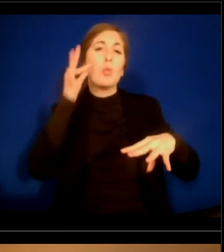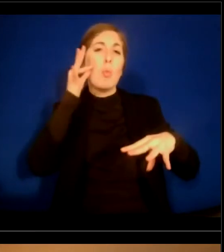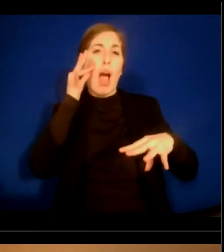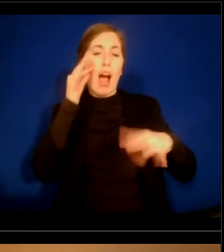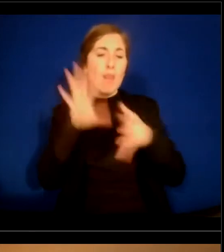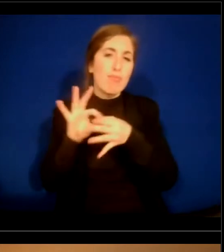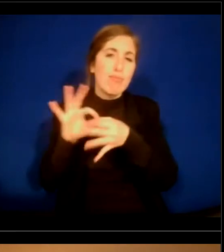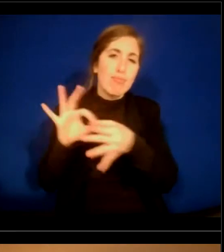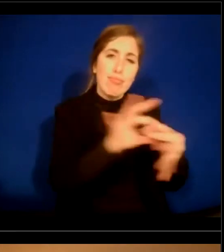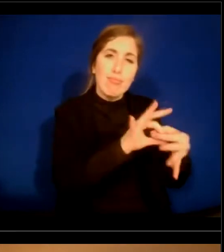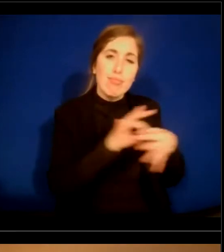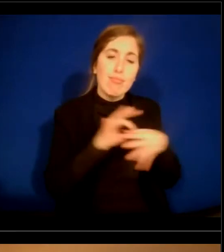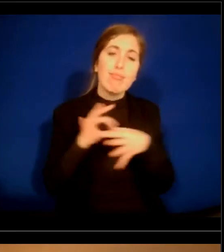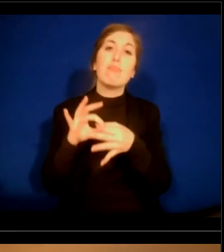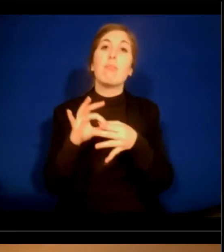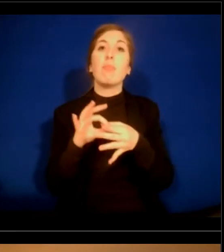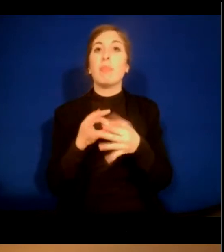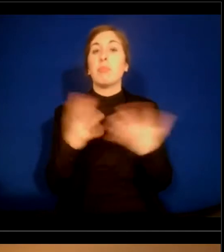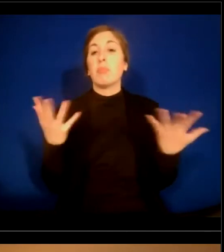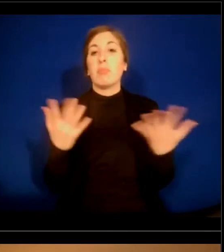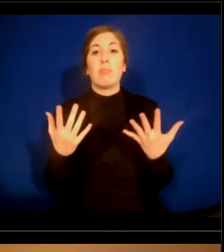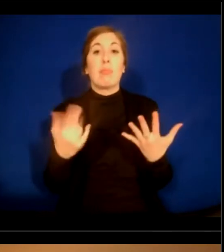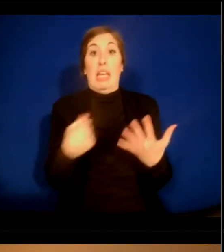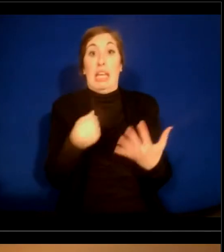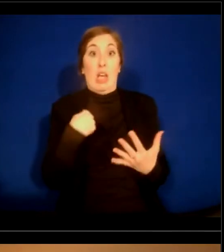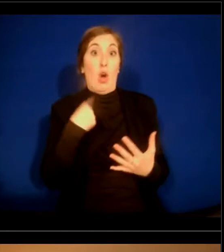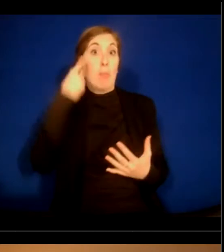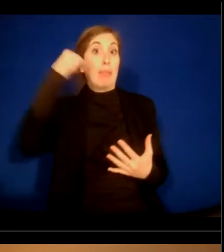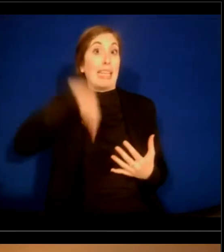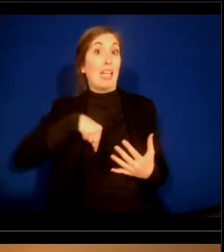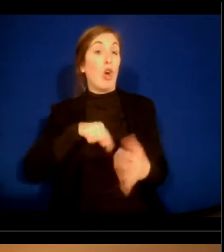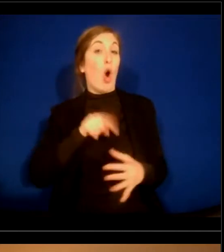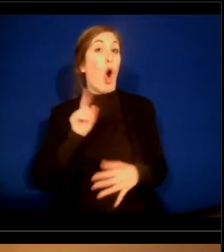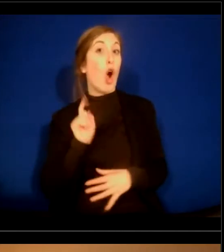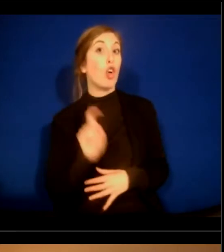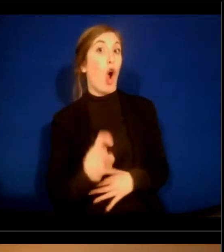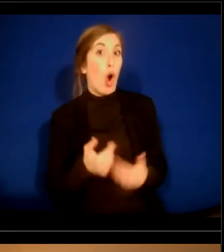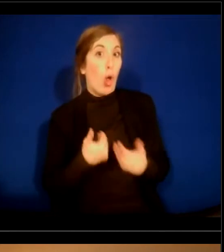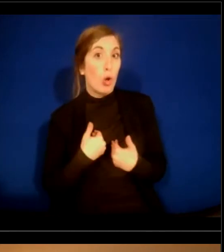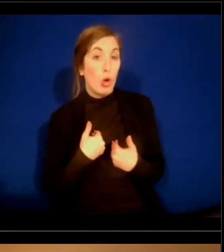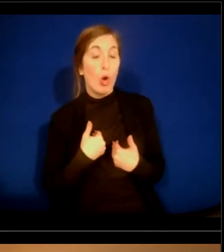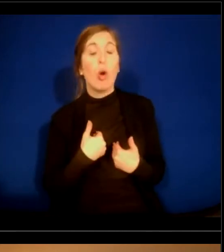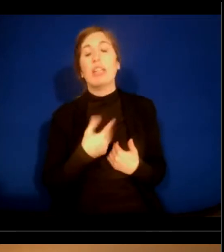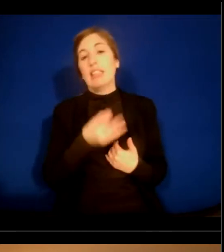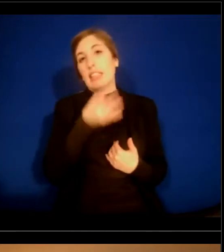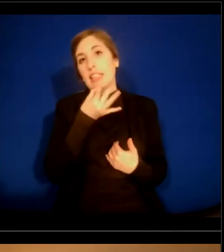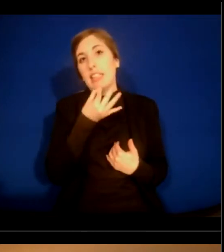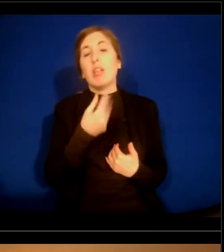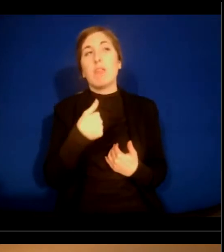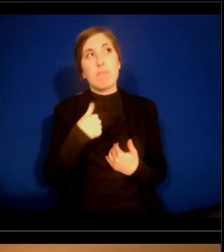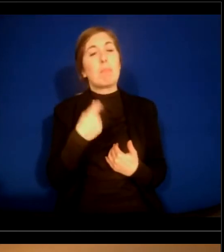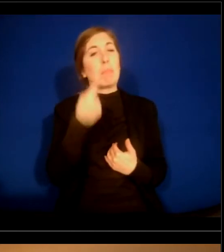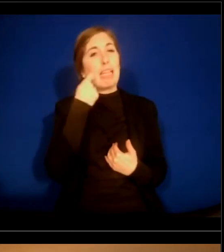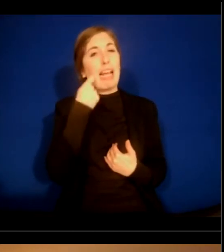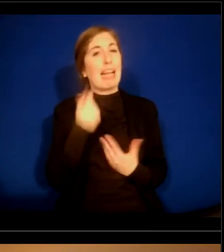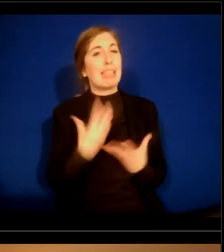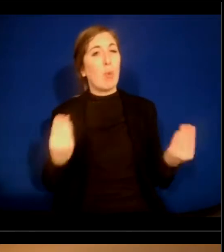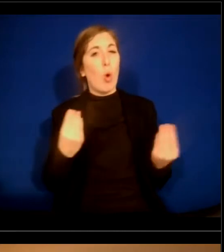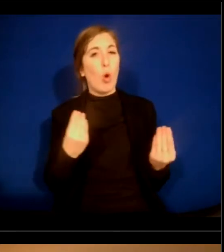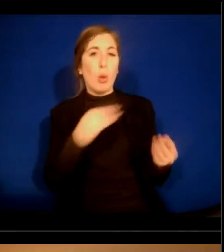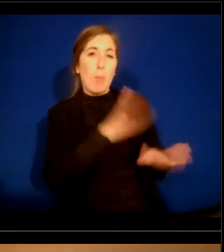si occupa, io, insomma, faccio lo psiconcologo e quindi mi interessa molto anche lavorare con i bambini e